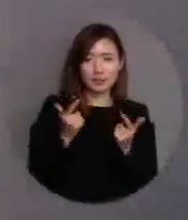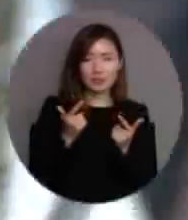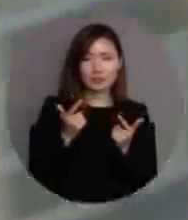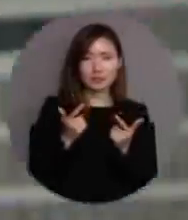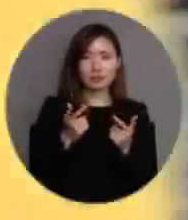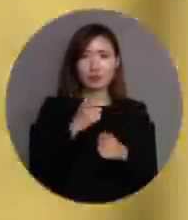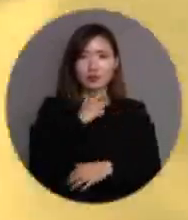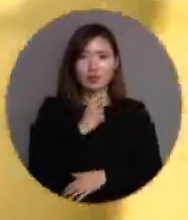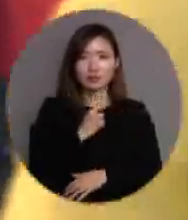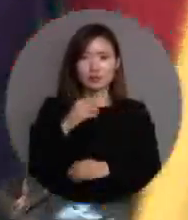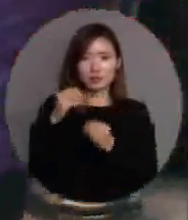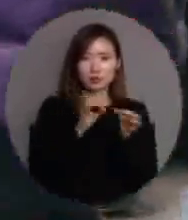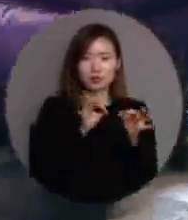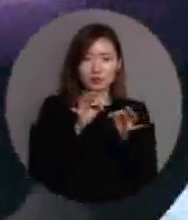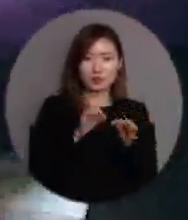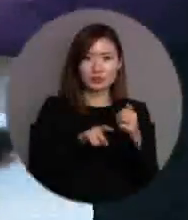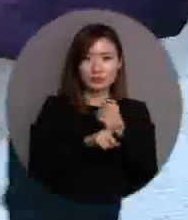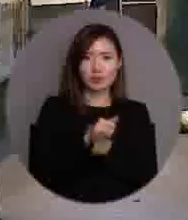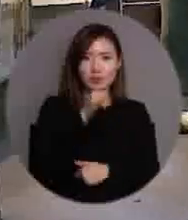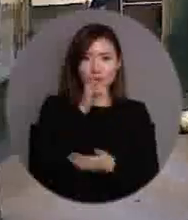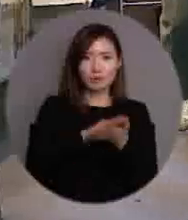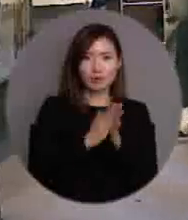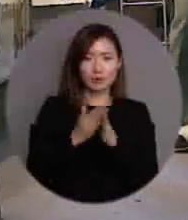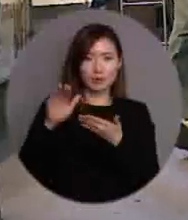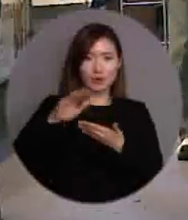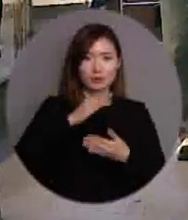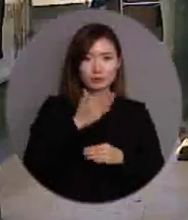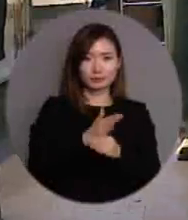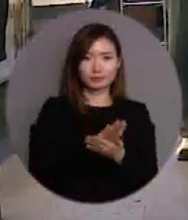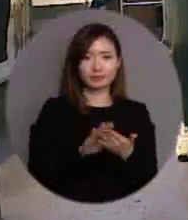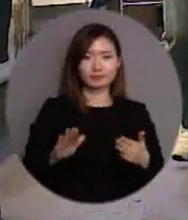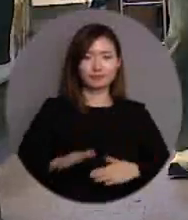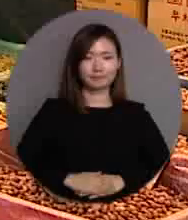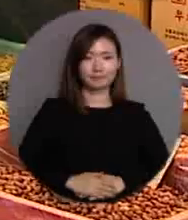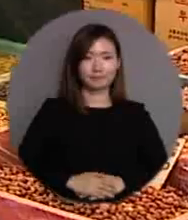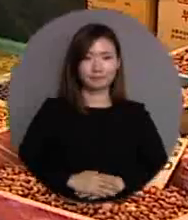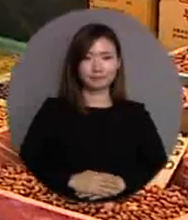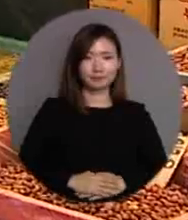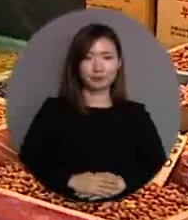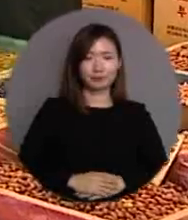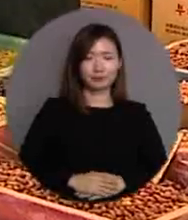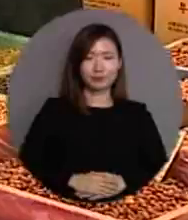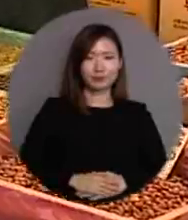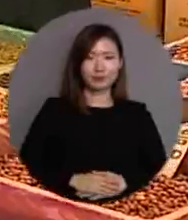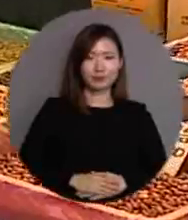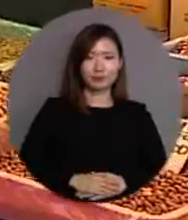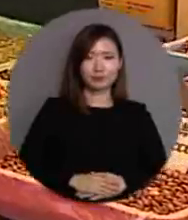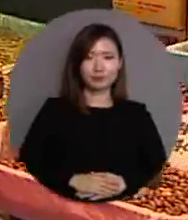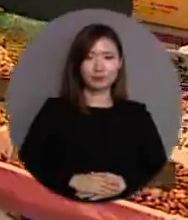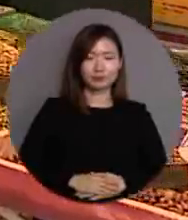전통시장에 의미 있는 변화로 받아들여지고 있습니다 cnm 뉴스 신승훈 입니다